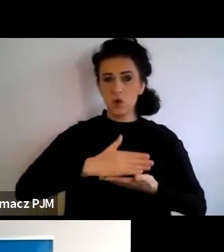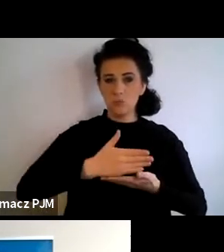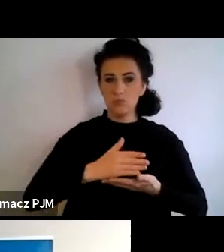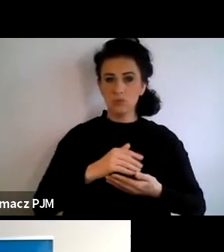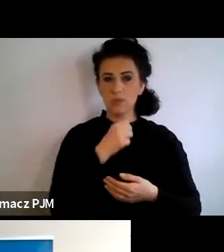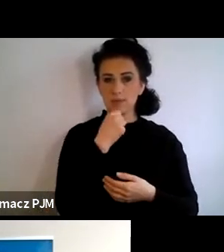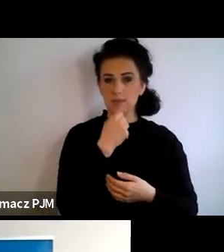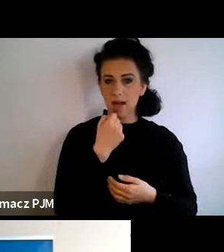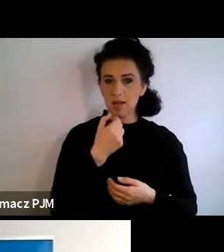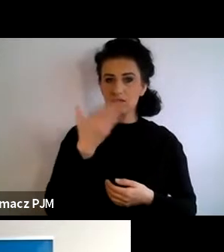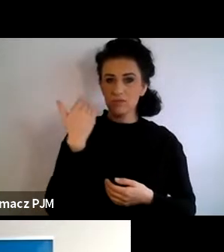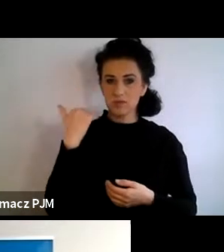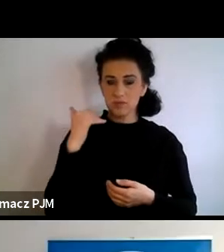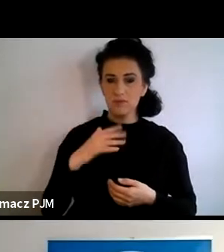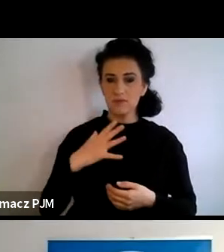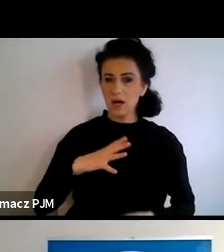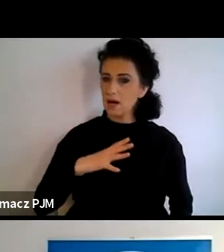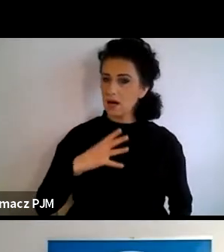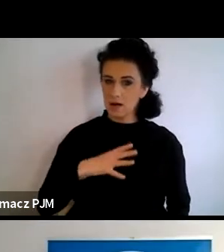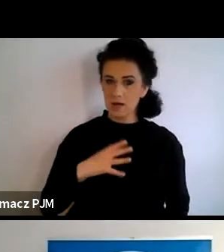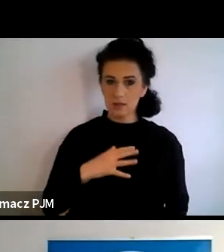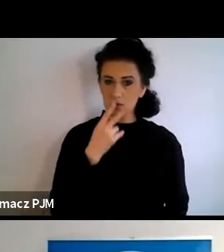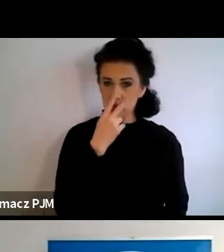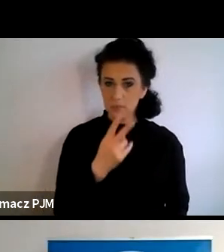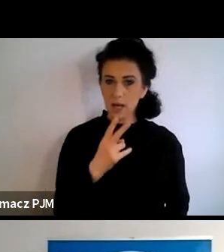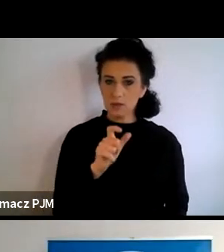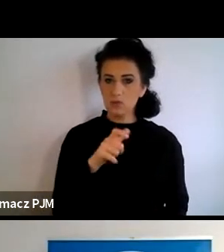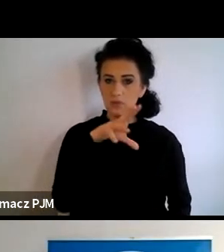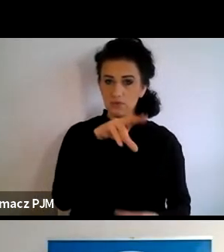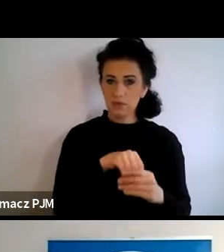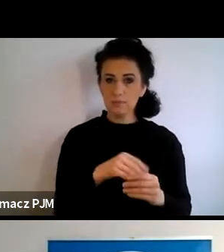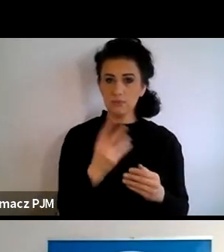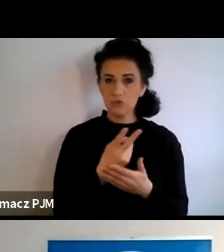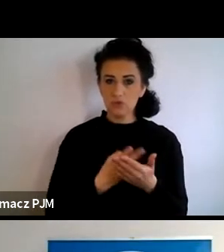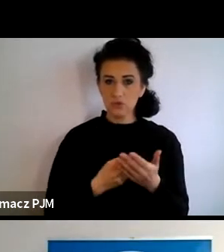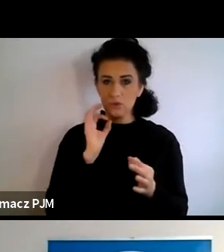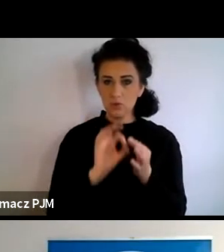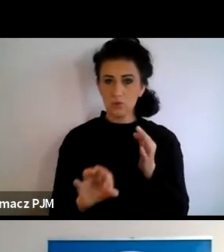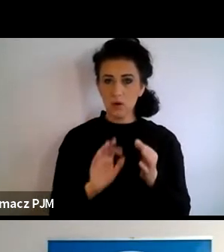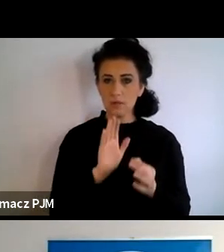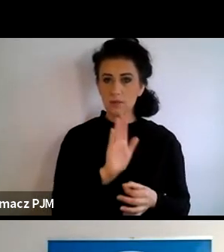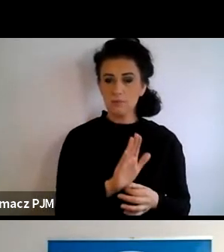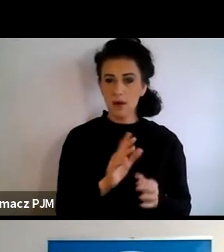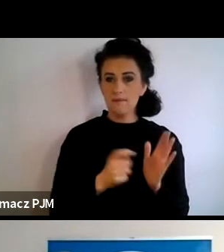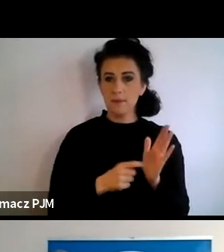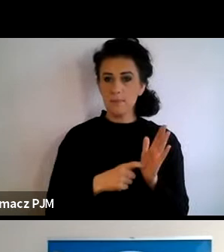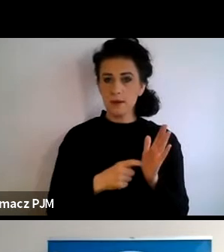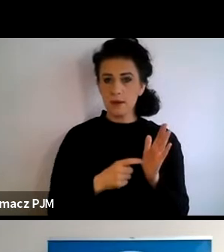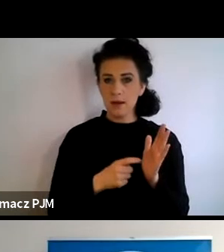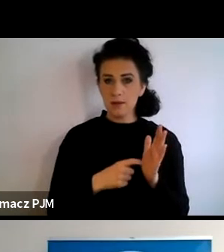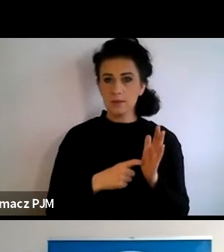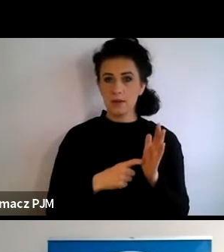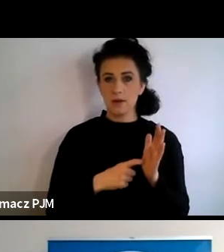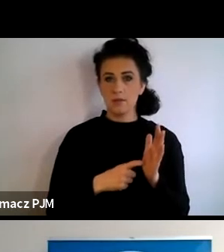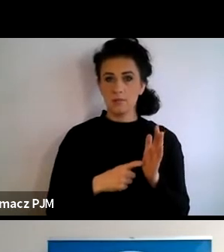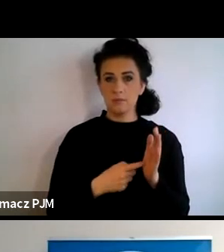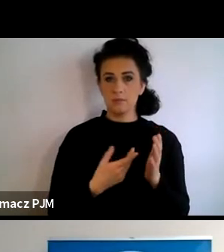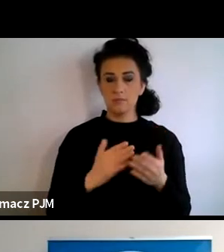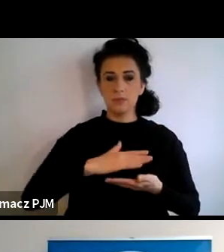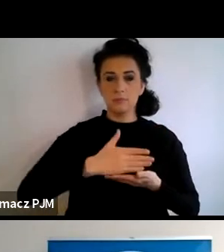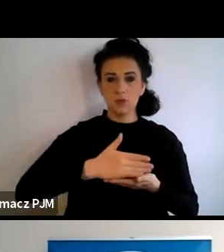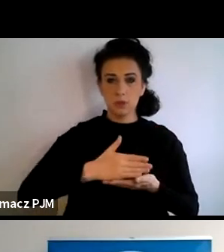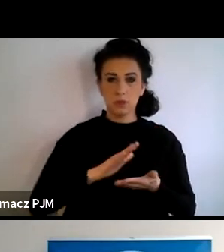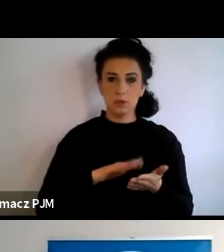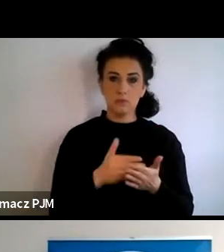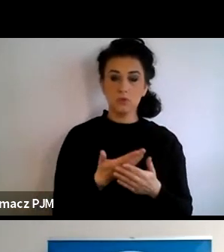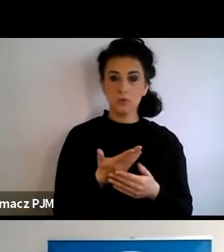że warto zobaczyć, przeczytać dokładne wymagania sprzętowe, zwłaszcza kiedy chcemy pracować na